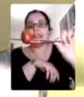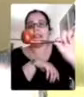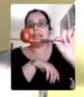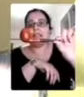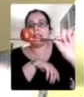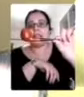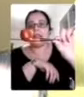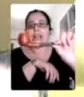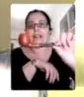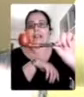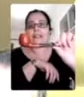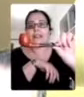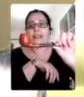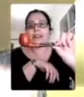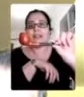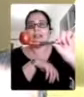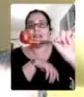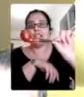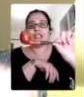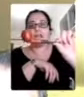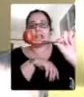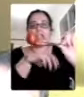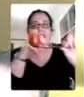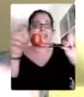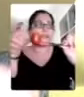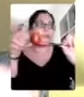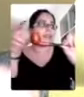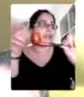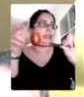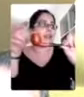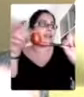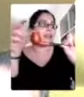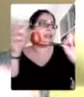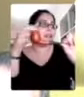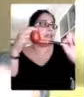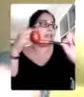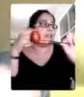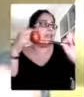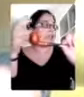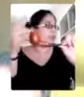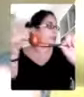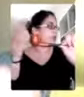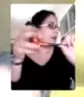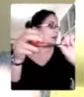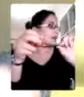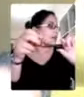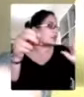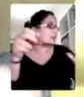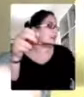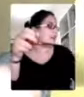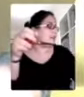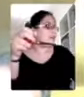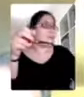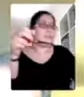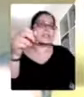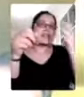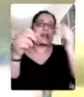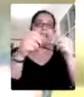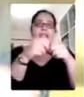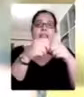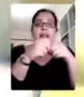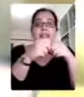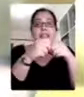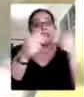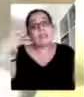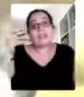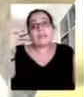GG'yi aldığınızda hiç kimse şey zannetmesin. Yani evet ucuz ama işte bir